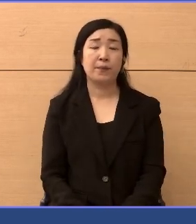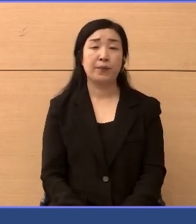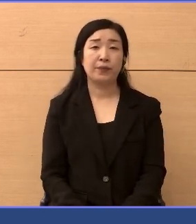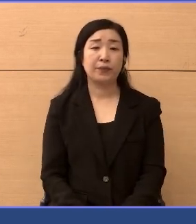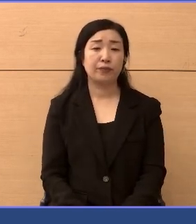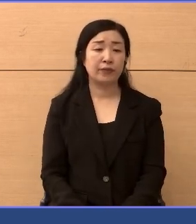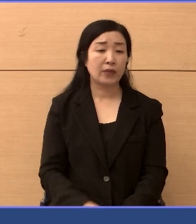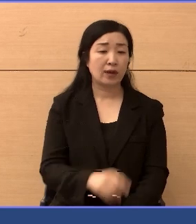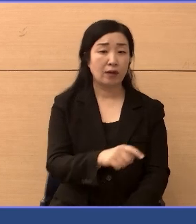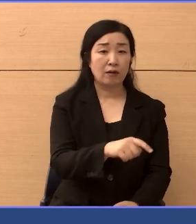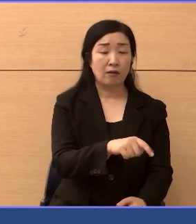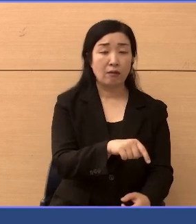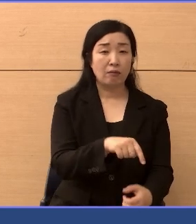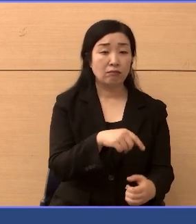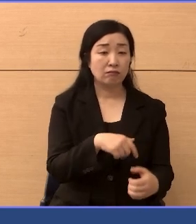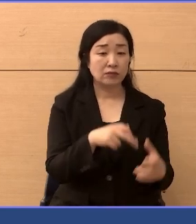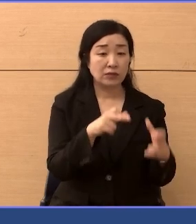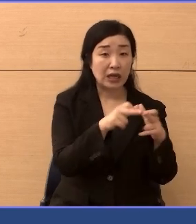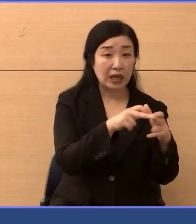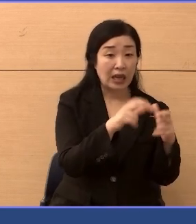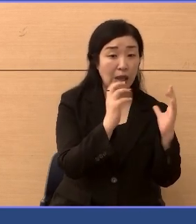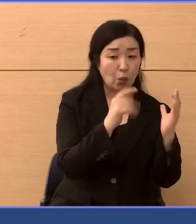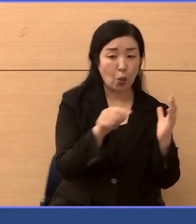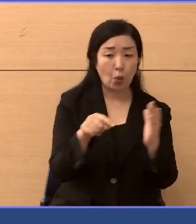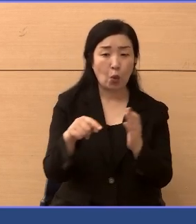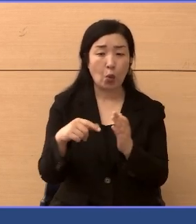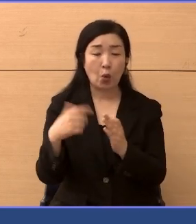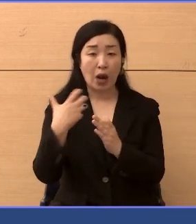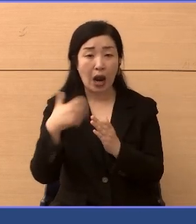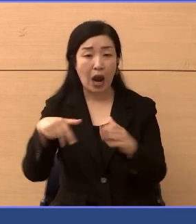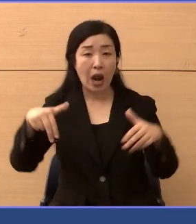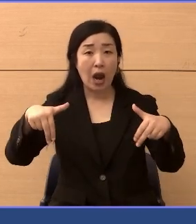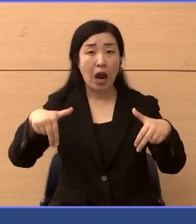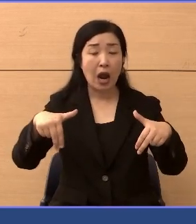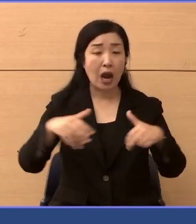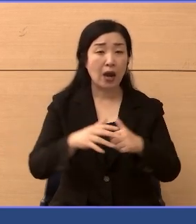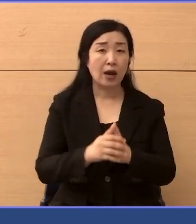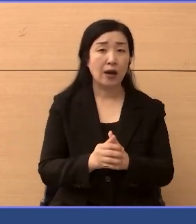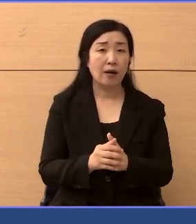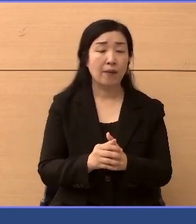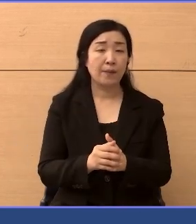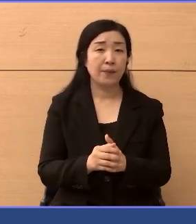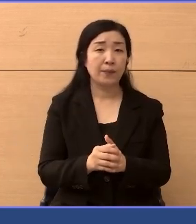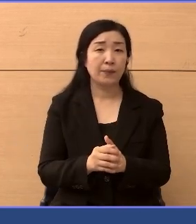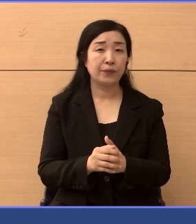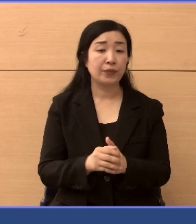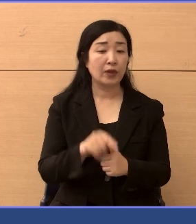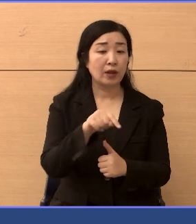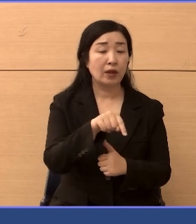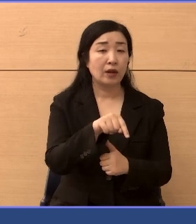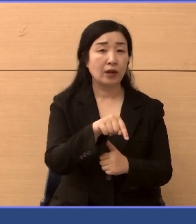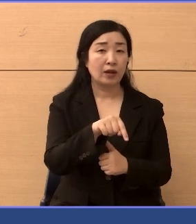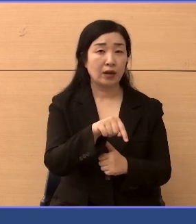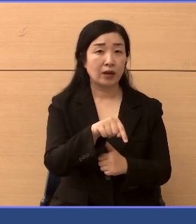on a 비장의 regular basis 형제들 같은 where the 경우에는 child with ASD is not 정기적으로 with them 일단 that they get to 아이들이 do